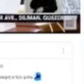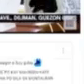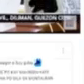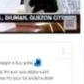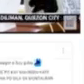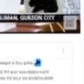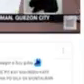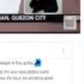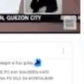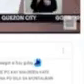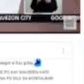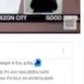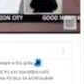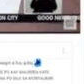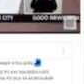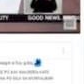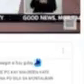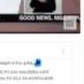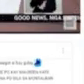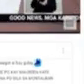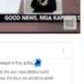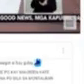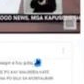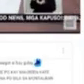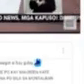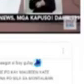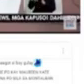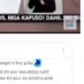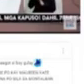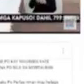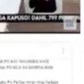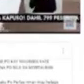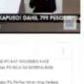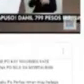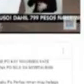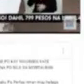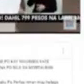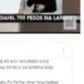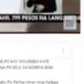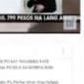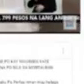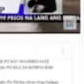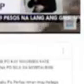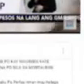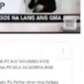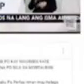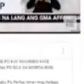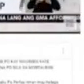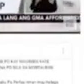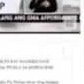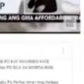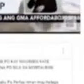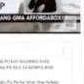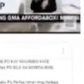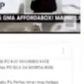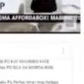mabilis tumakbo sa septic tank. Paglilinaw naman ng National Bureau of Investigation ng NBI, isang pirasong buto lang at isang underwear